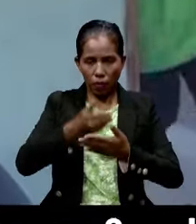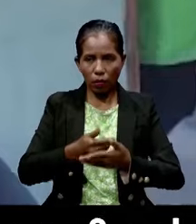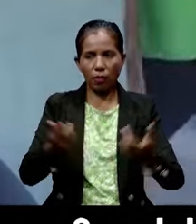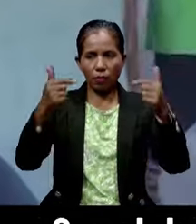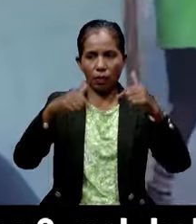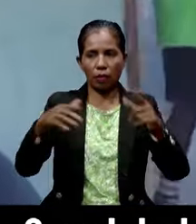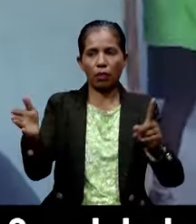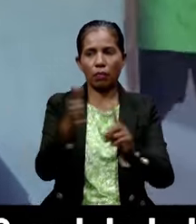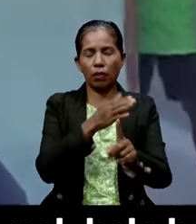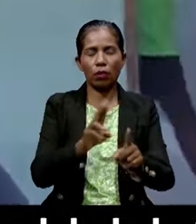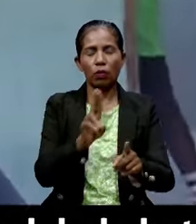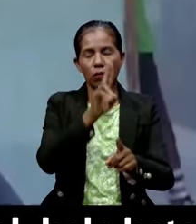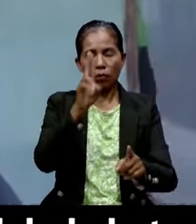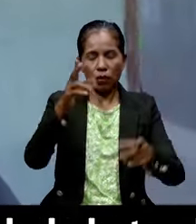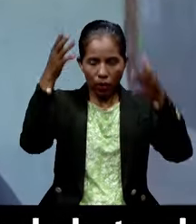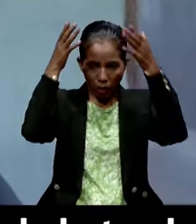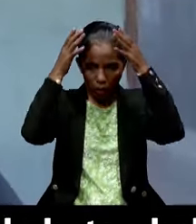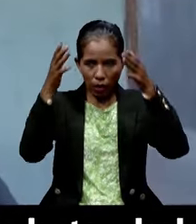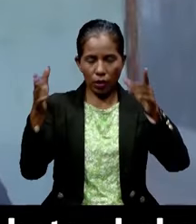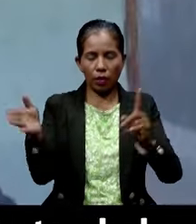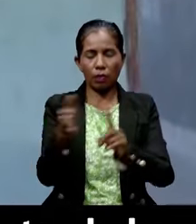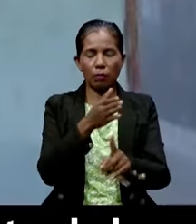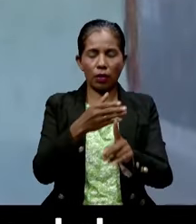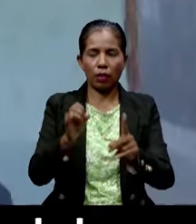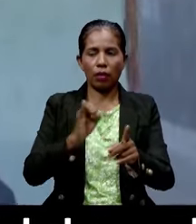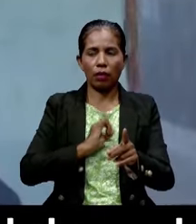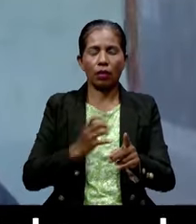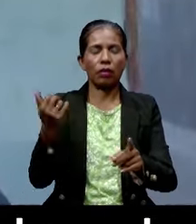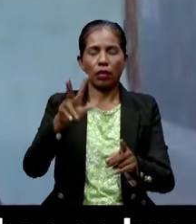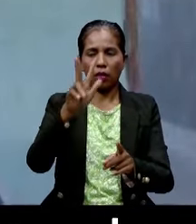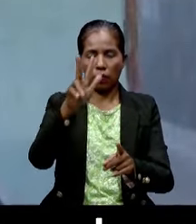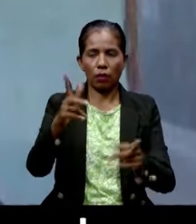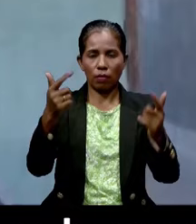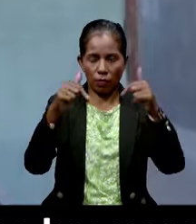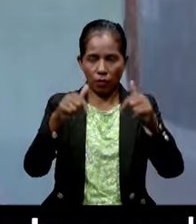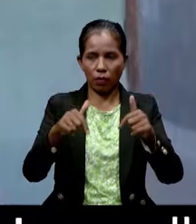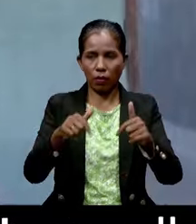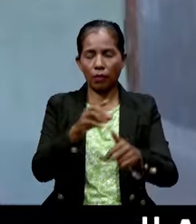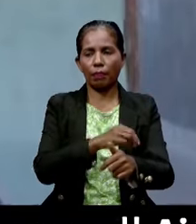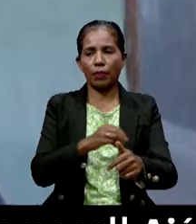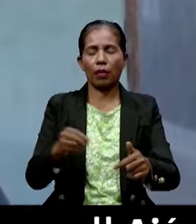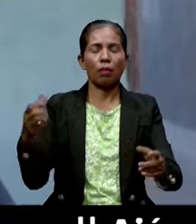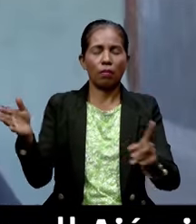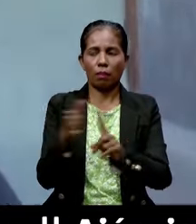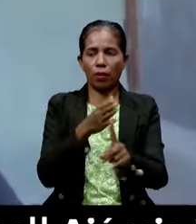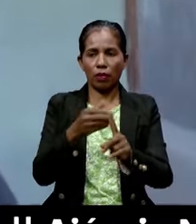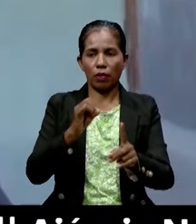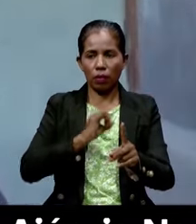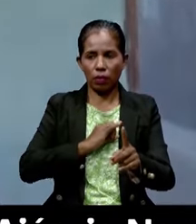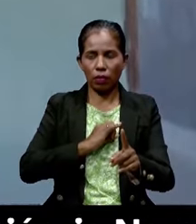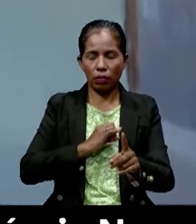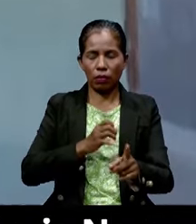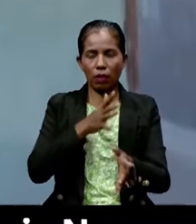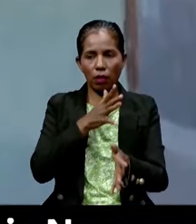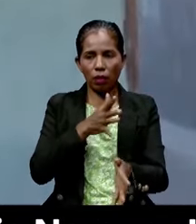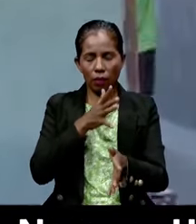baku utanya kapset kapset to rahun di dia i depois sirna into lumai hene aser talos hau depois o ferik mos maitan la